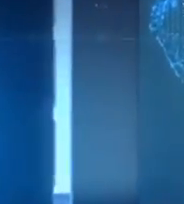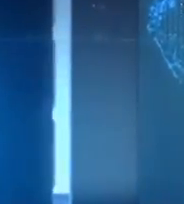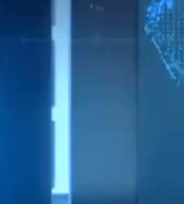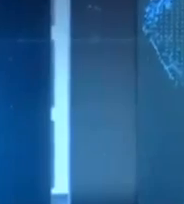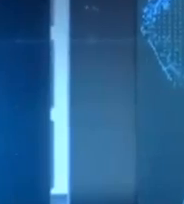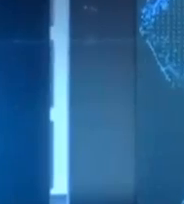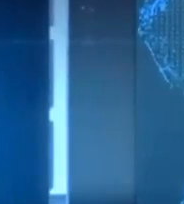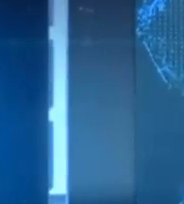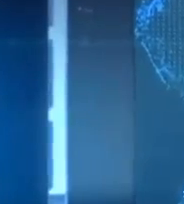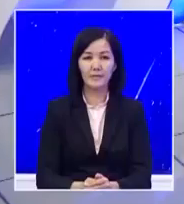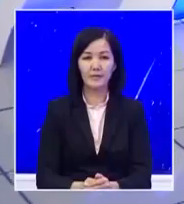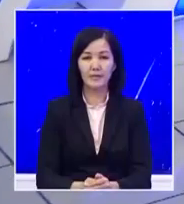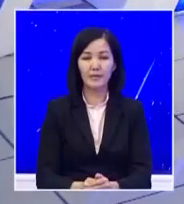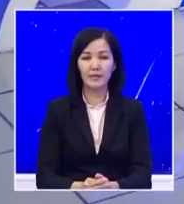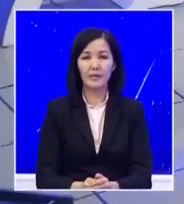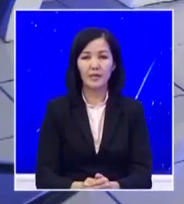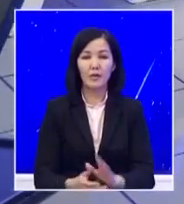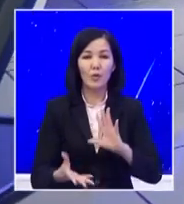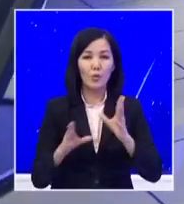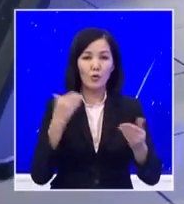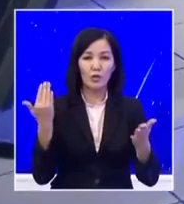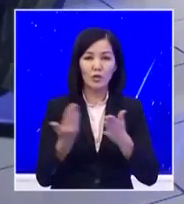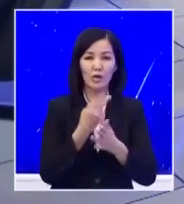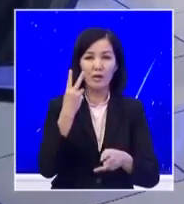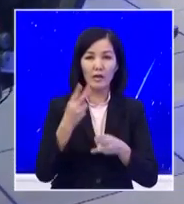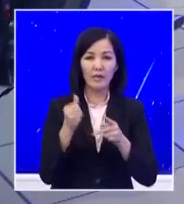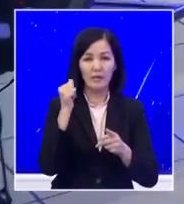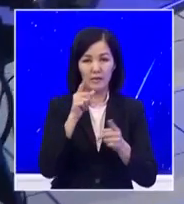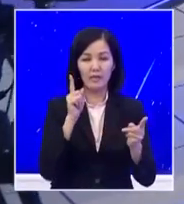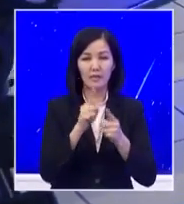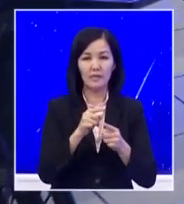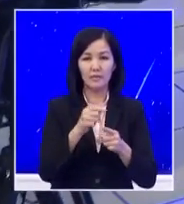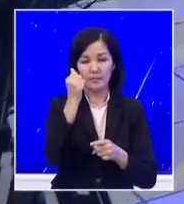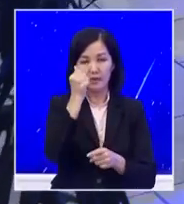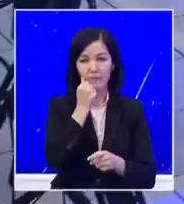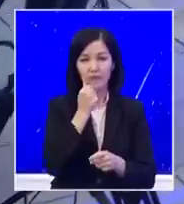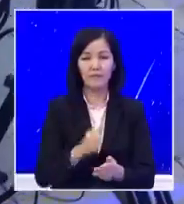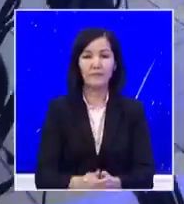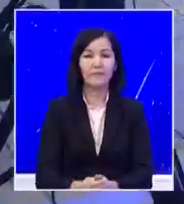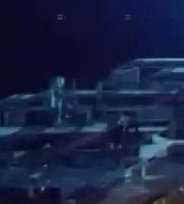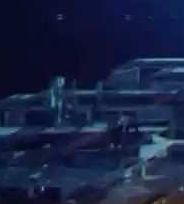Қадірменді көрермен, келер күні қауышқанша аман сау болыңыздар.